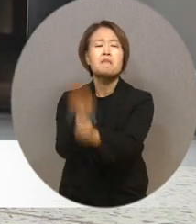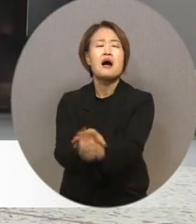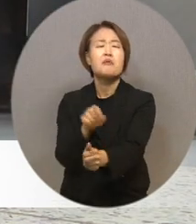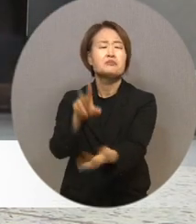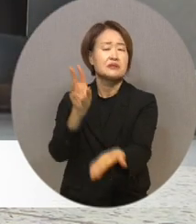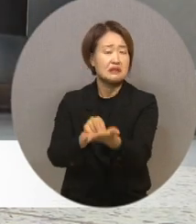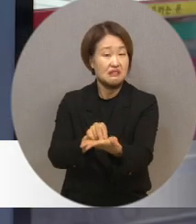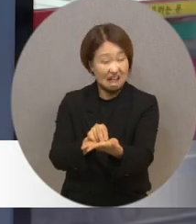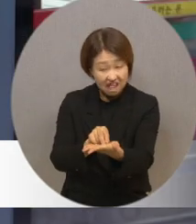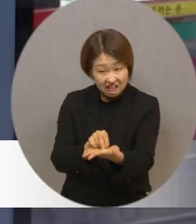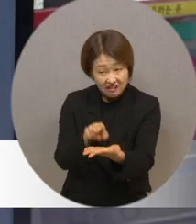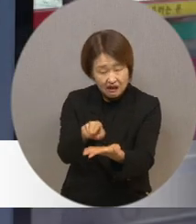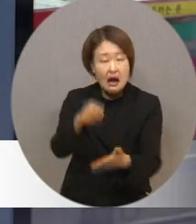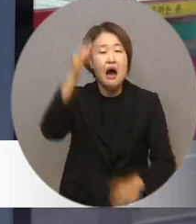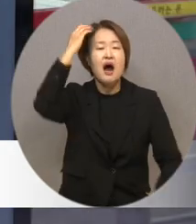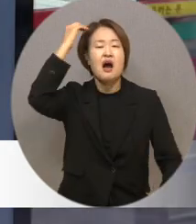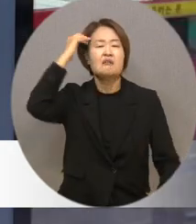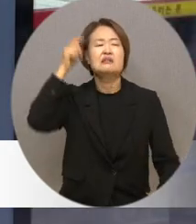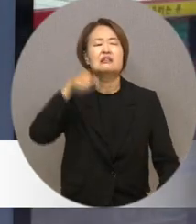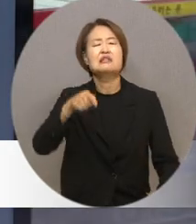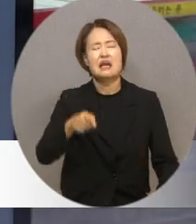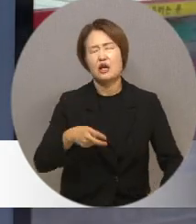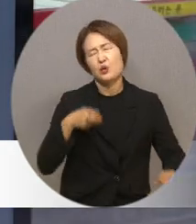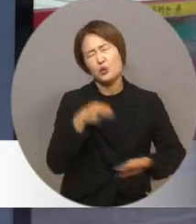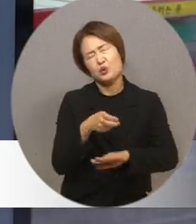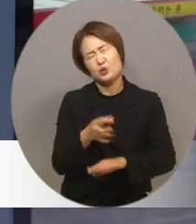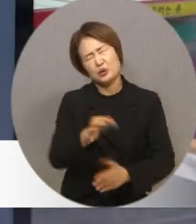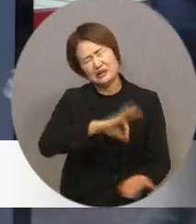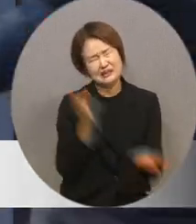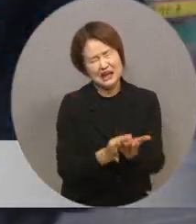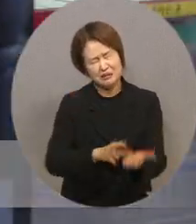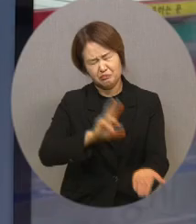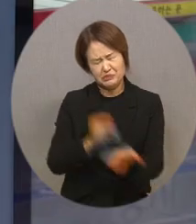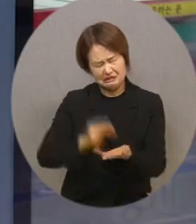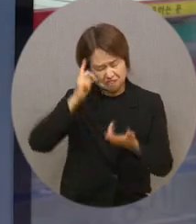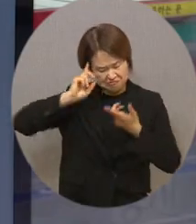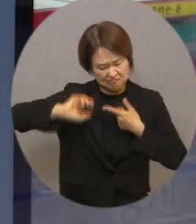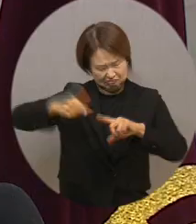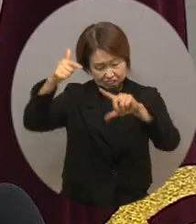대해서는 오히려 우리나라의 낮은 교통비가 문제라며 반박했습니다.